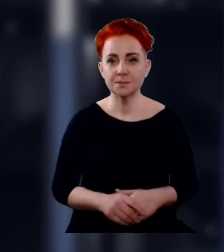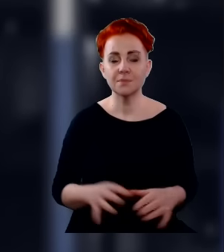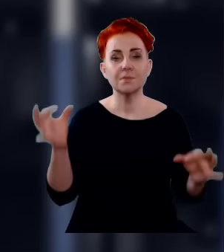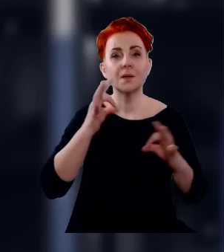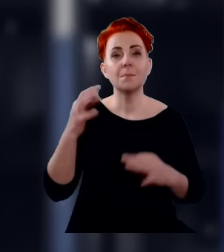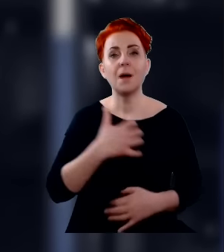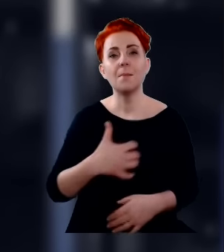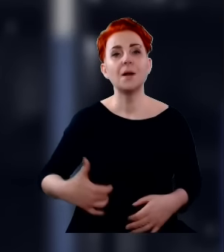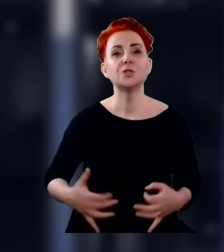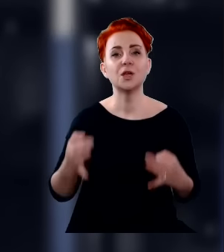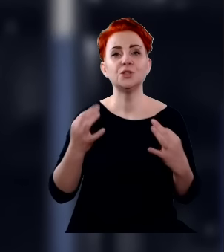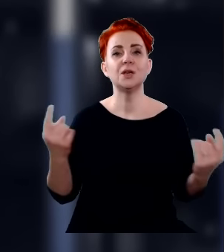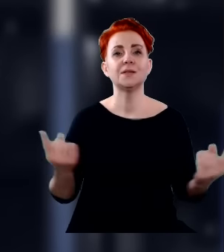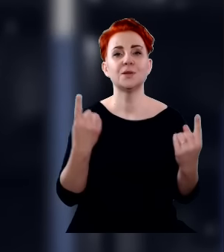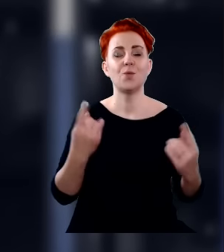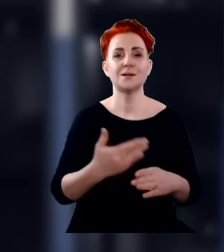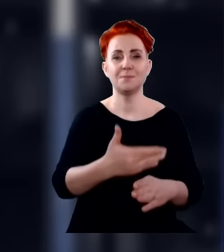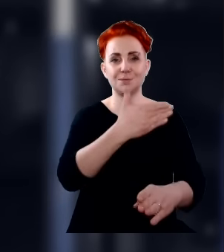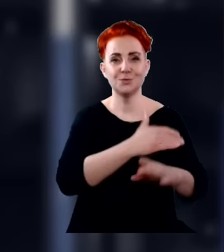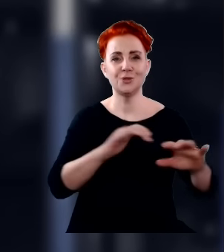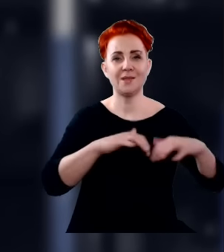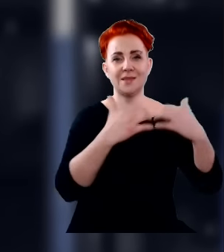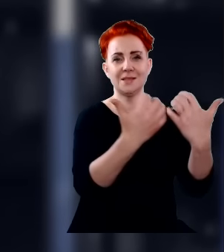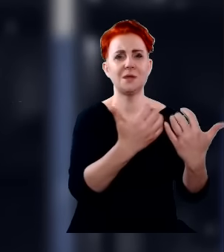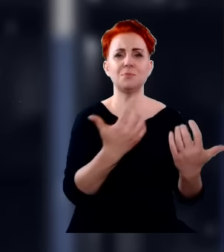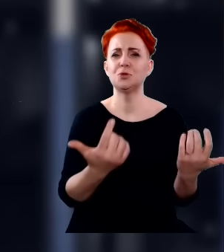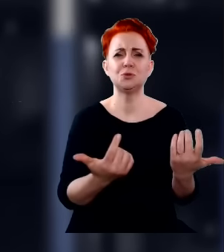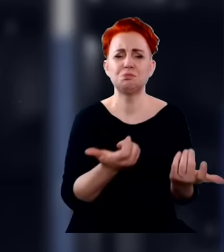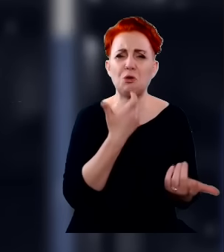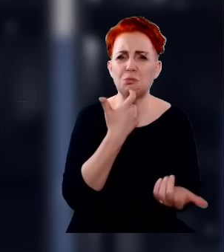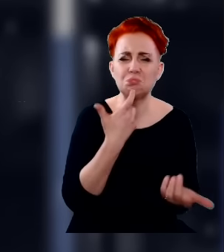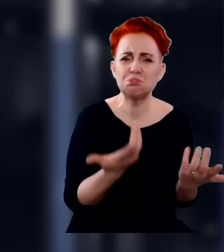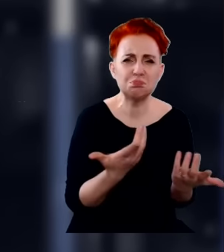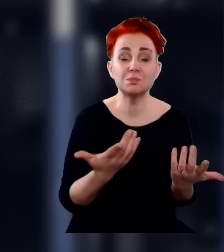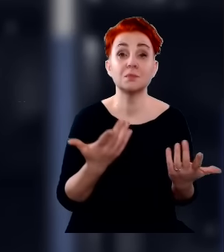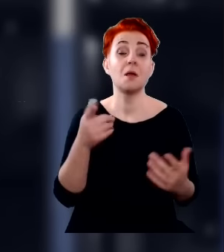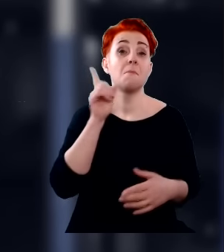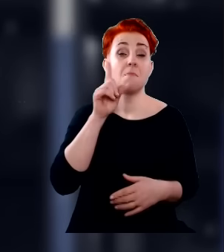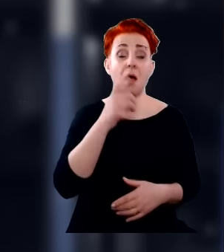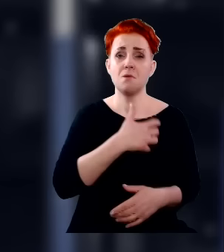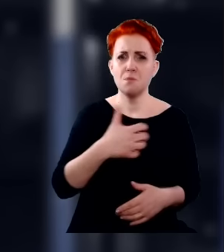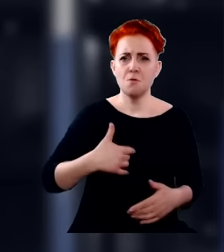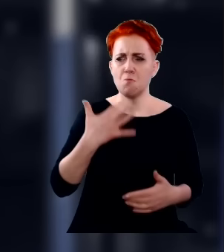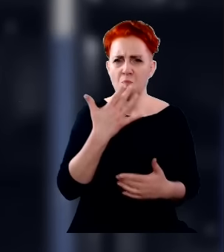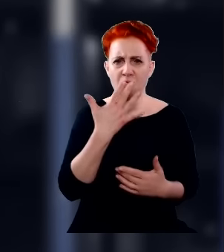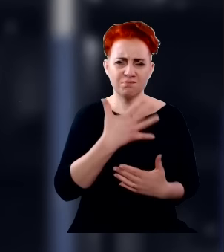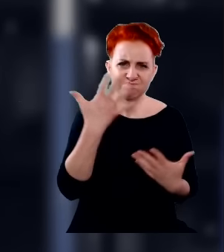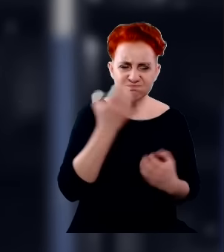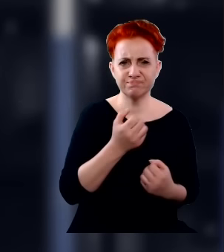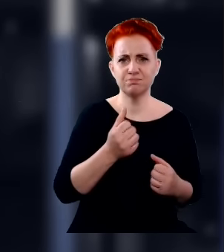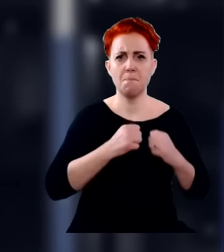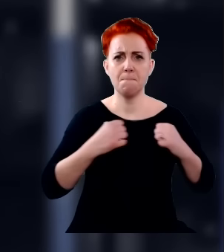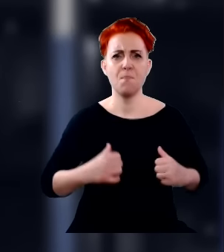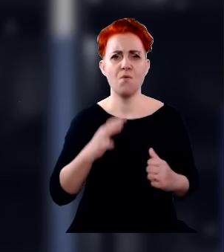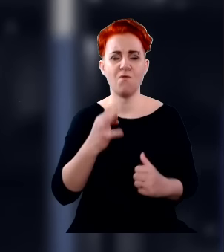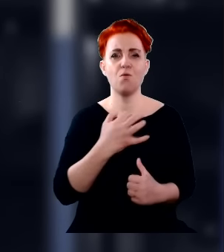mieliśmy dziś do czynienia przed Sejmem? Pan marszałek Hołownia grzmiał o tym, że jest hańbiony mundur Straży